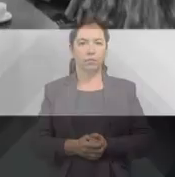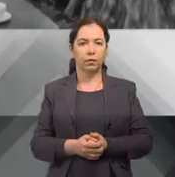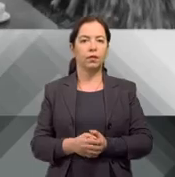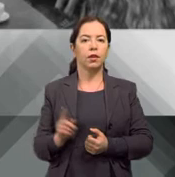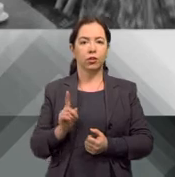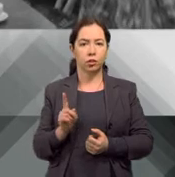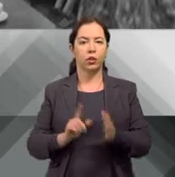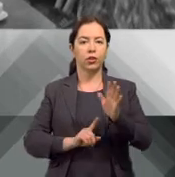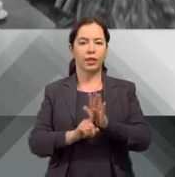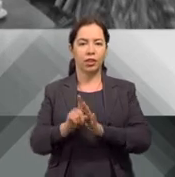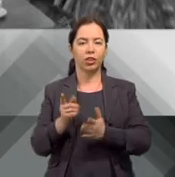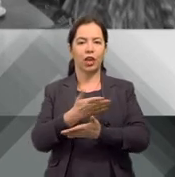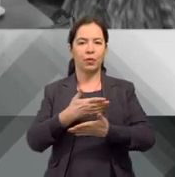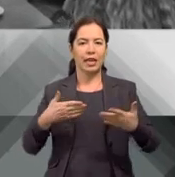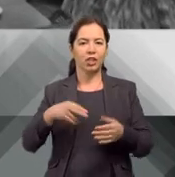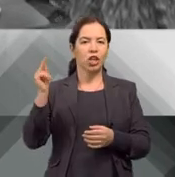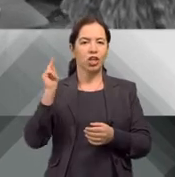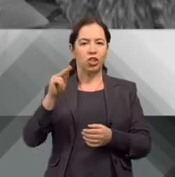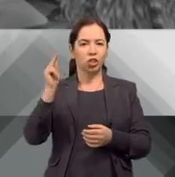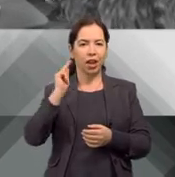Ну что, начинаем наши чайные разговоры.